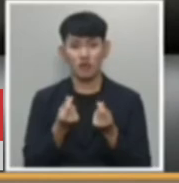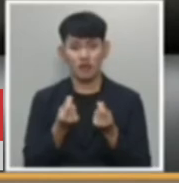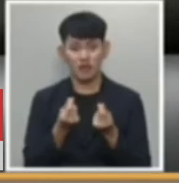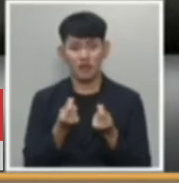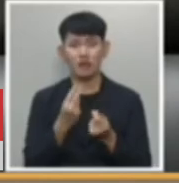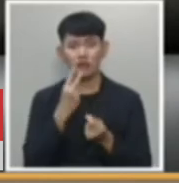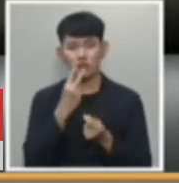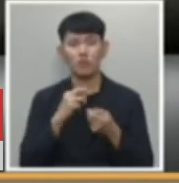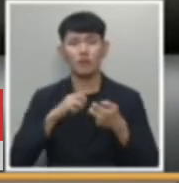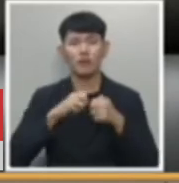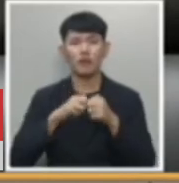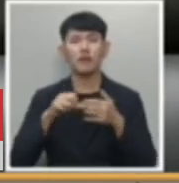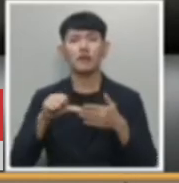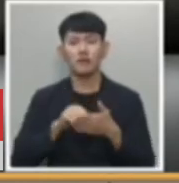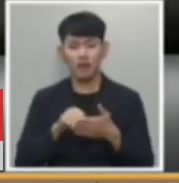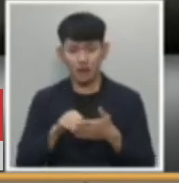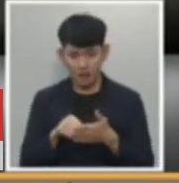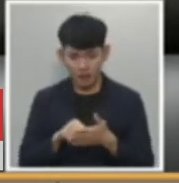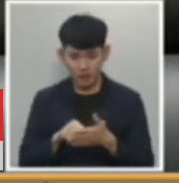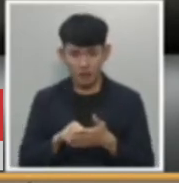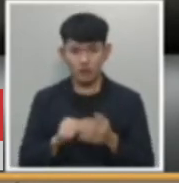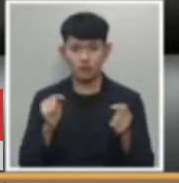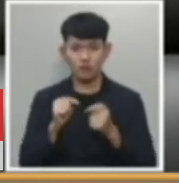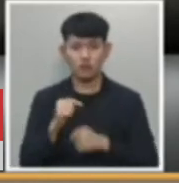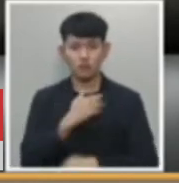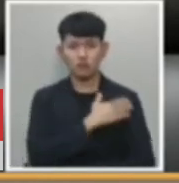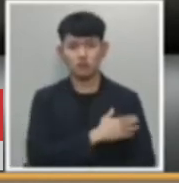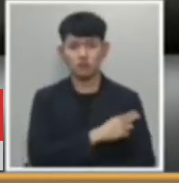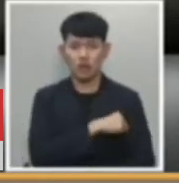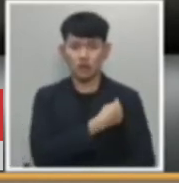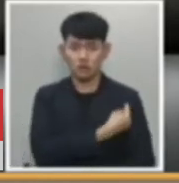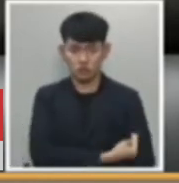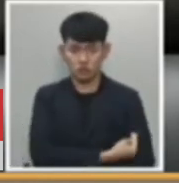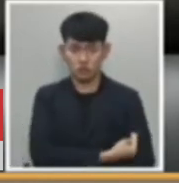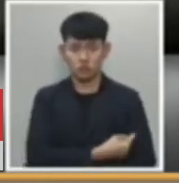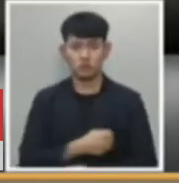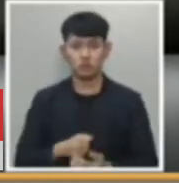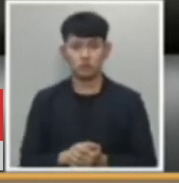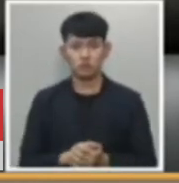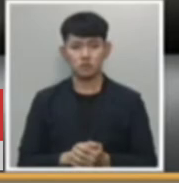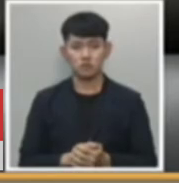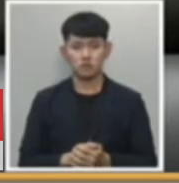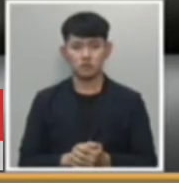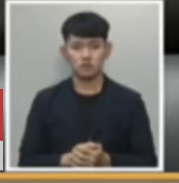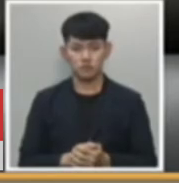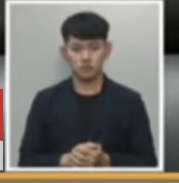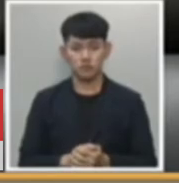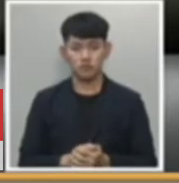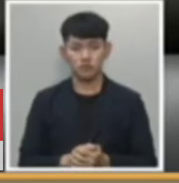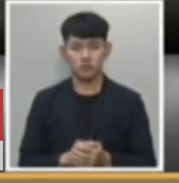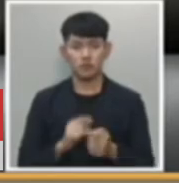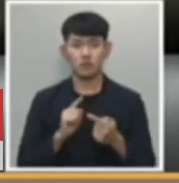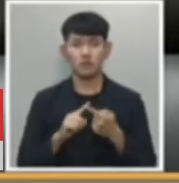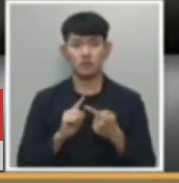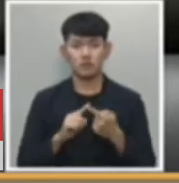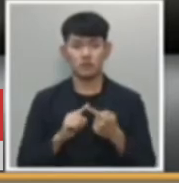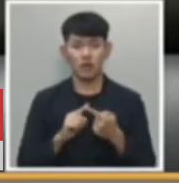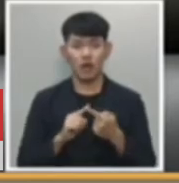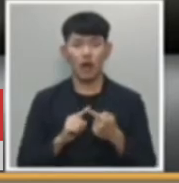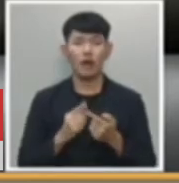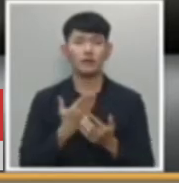แก้ปัญหาเรื่องของสาธารณสุขนะครับ1คือตัวเลขการใช้จ่ายสาธารณสุขต่อ GDP นะครับ